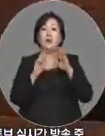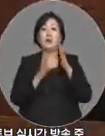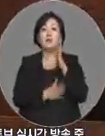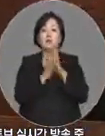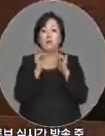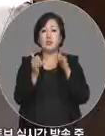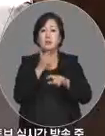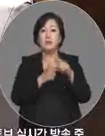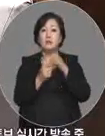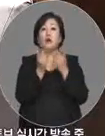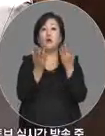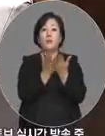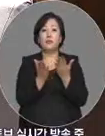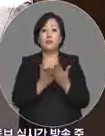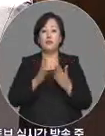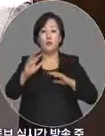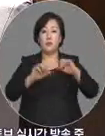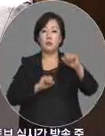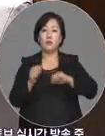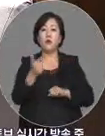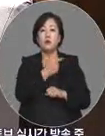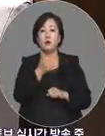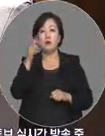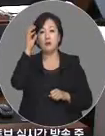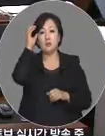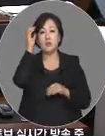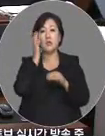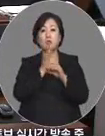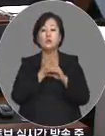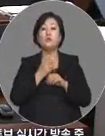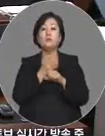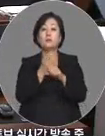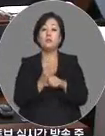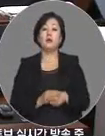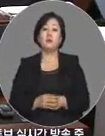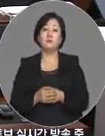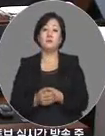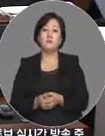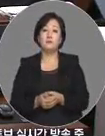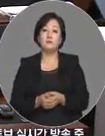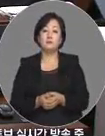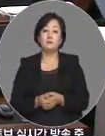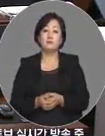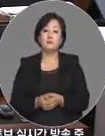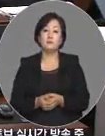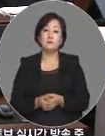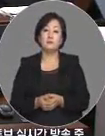걸맞는 의정활동을 보여주길 기대하고 있습니다. UBC 뉴스 배대원입니다.